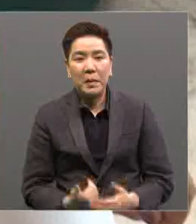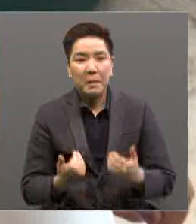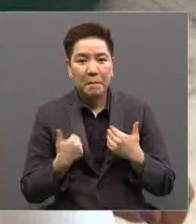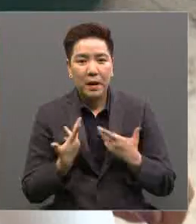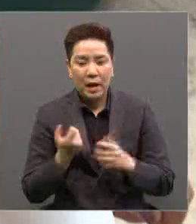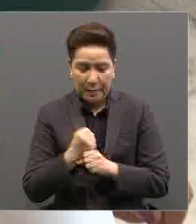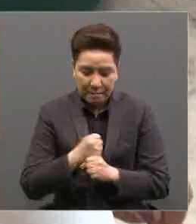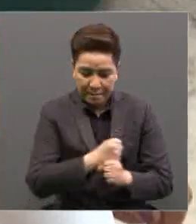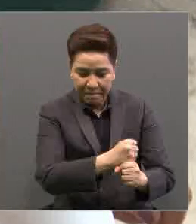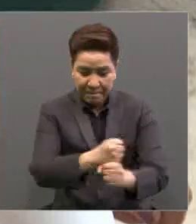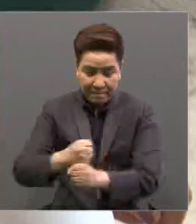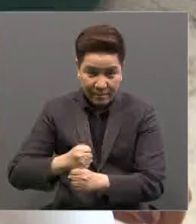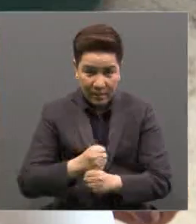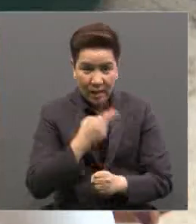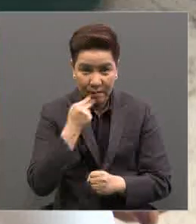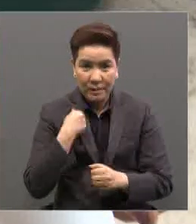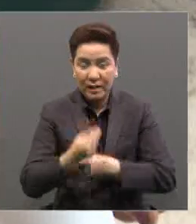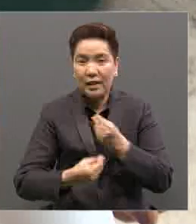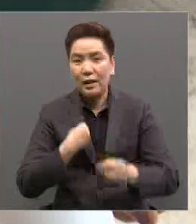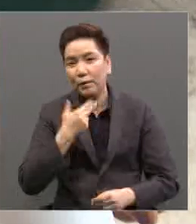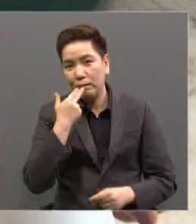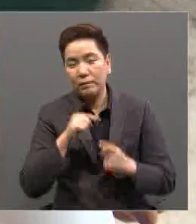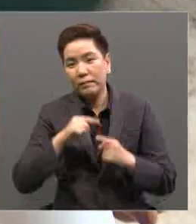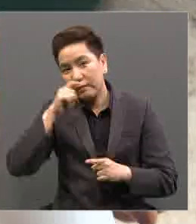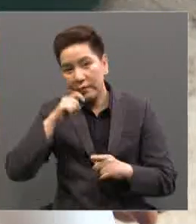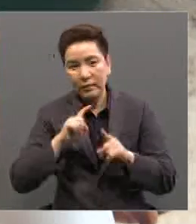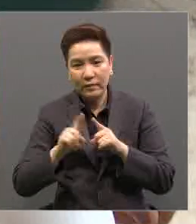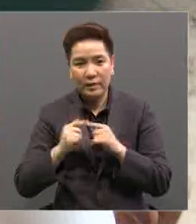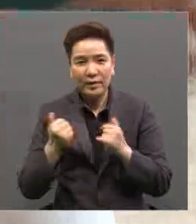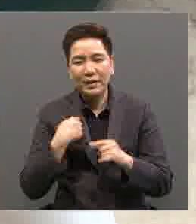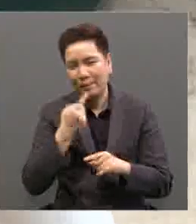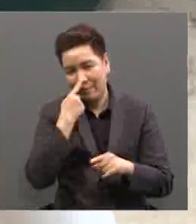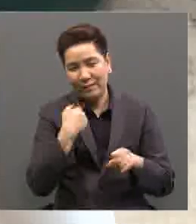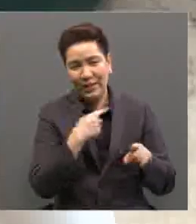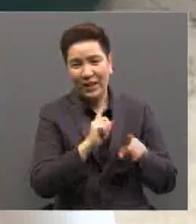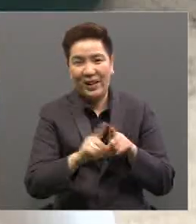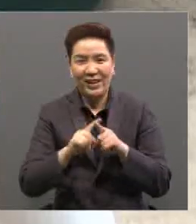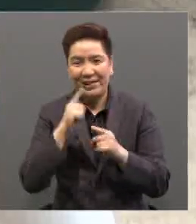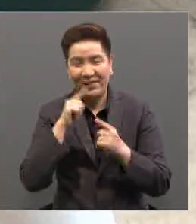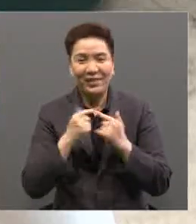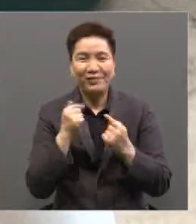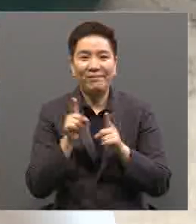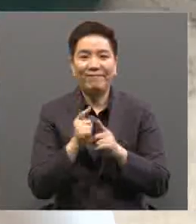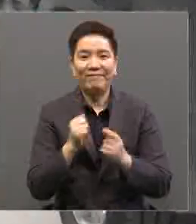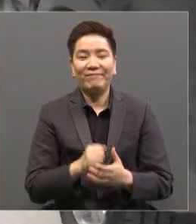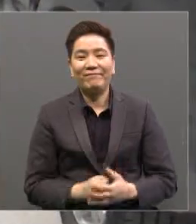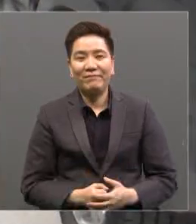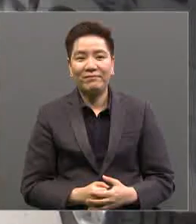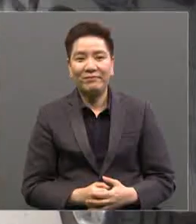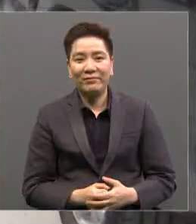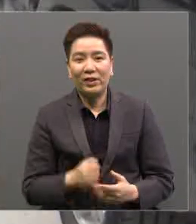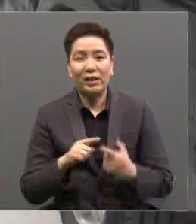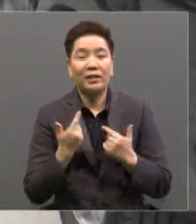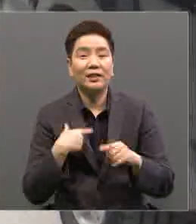วนขนมขายขนมไทยมีหลายอย่างมีหลายประเภท ส่